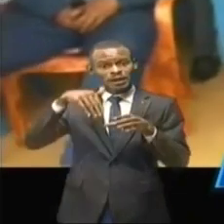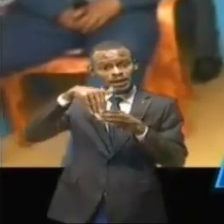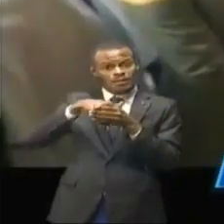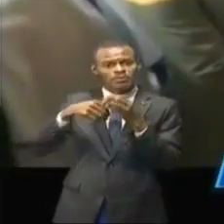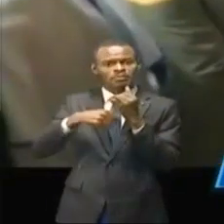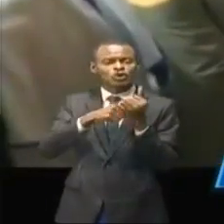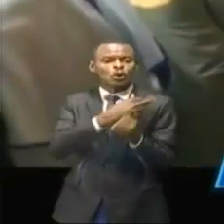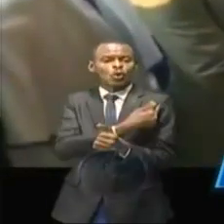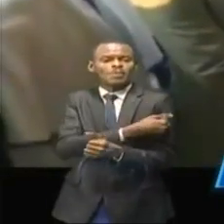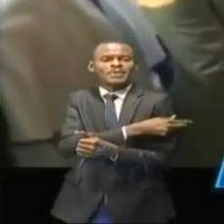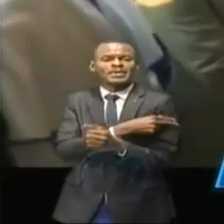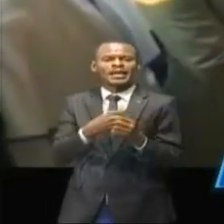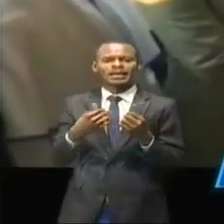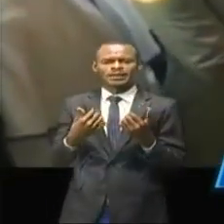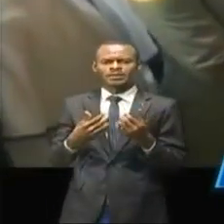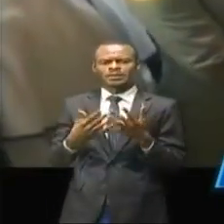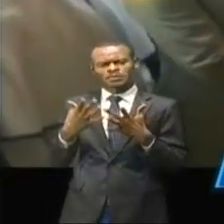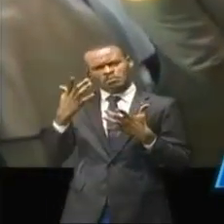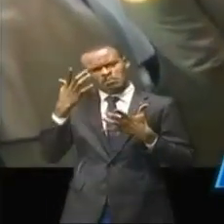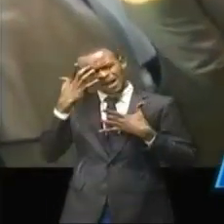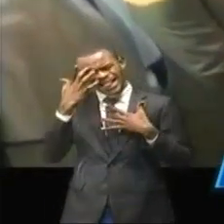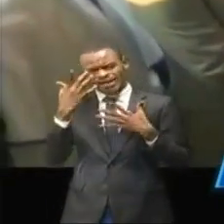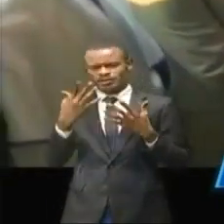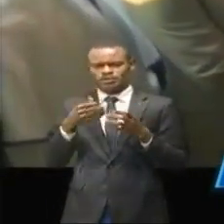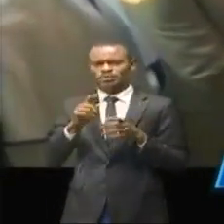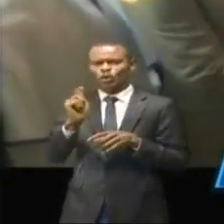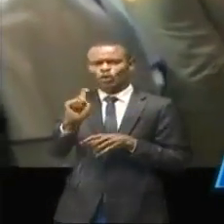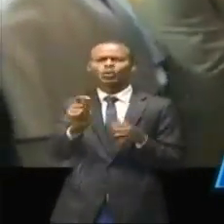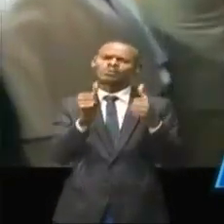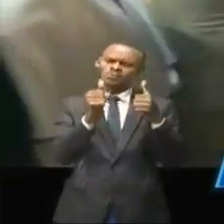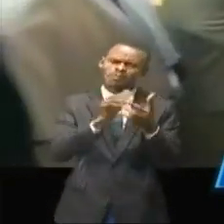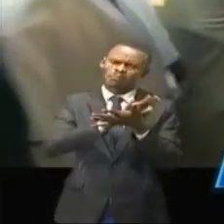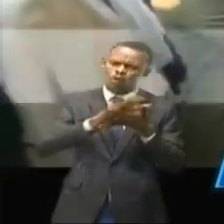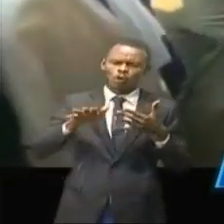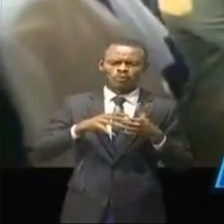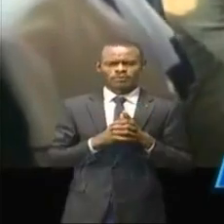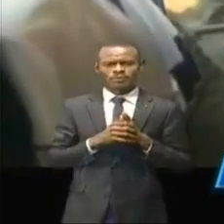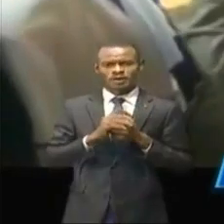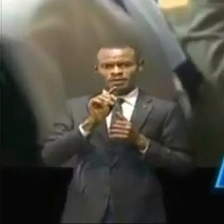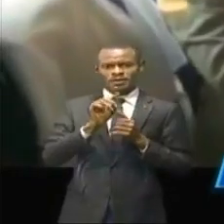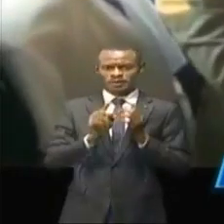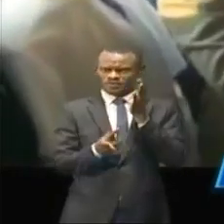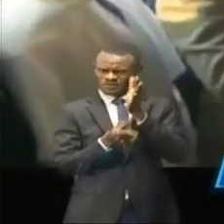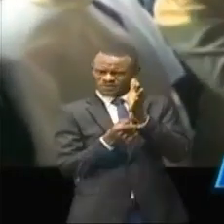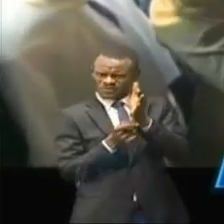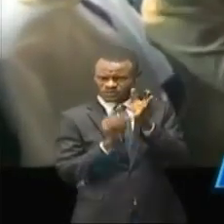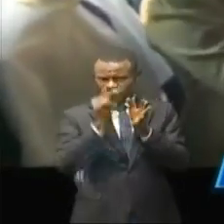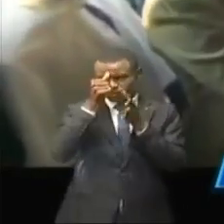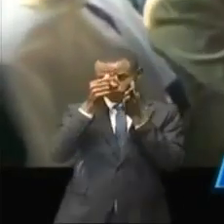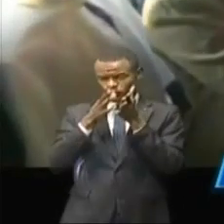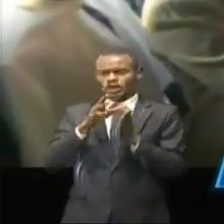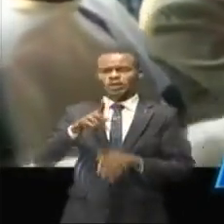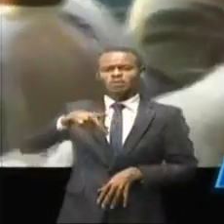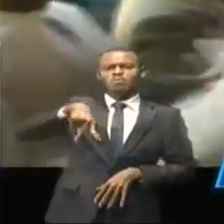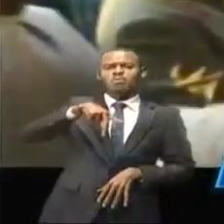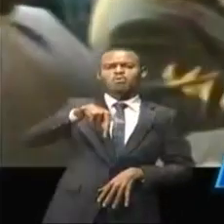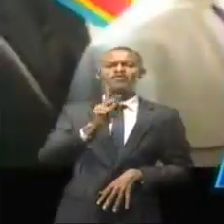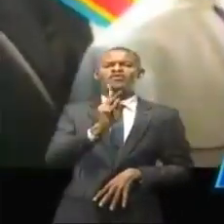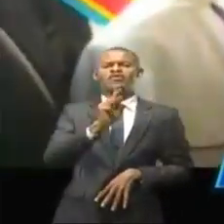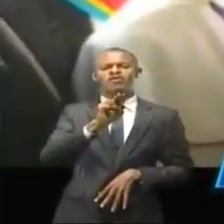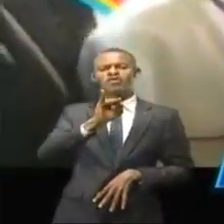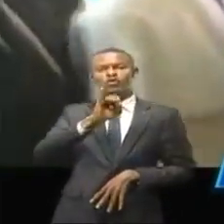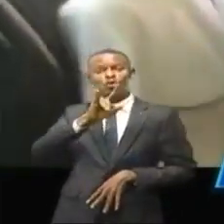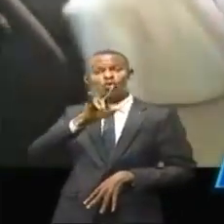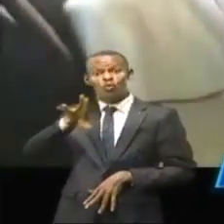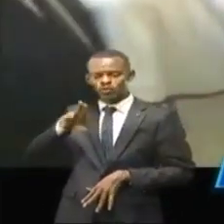Le vice-gouverneur du Kwilu, Félicien Kiwai, a au nom du titulaire Willy Itundala Hassan procédé à la coupure